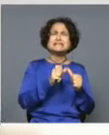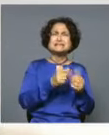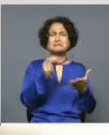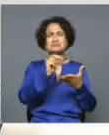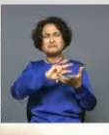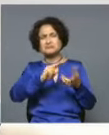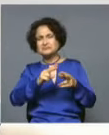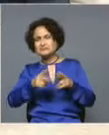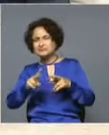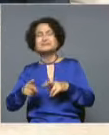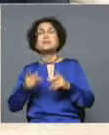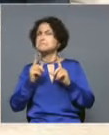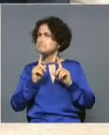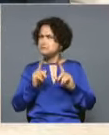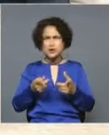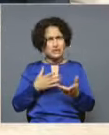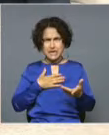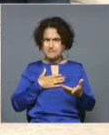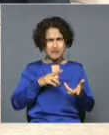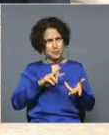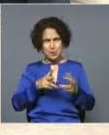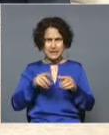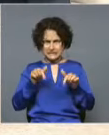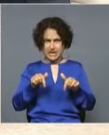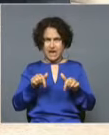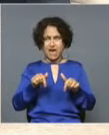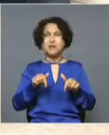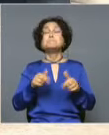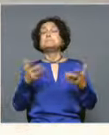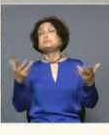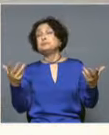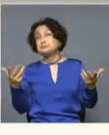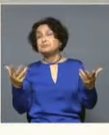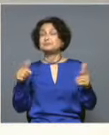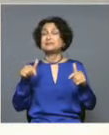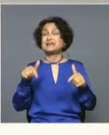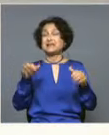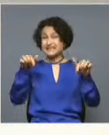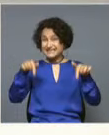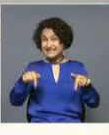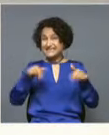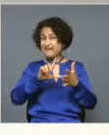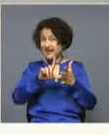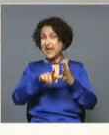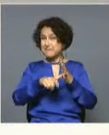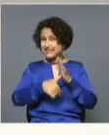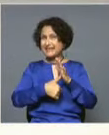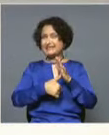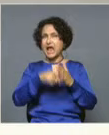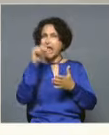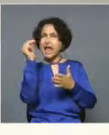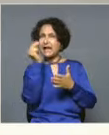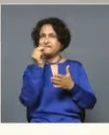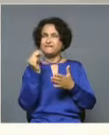Някакви промени може ли да очакваме? Съвременната графична система за момента отговаря напълно на това, което